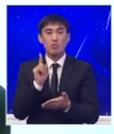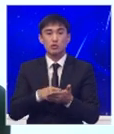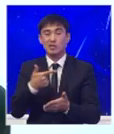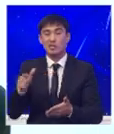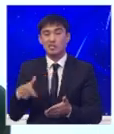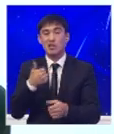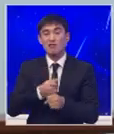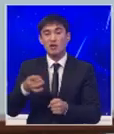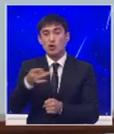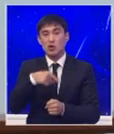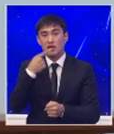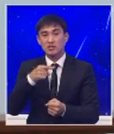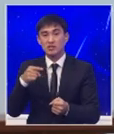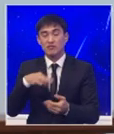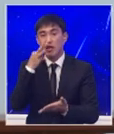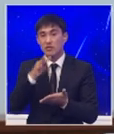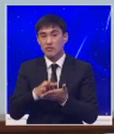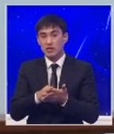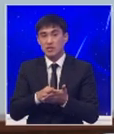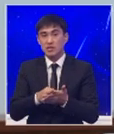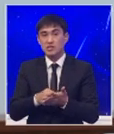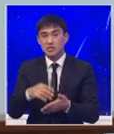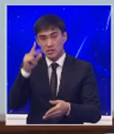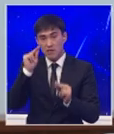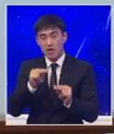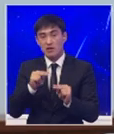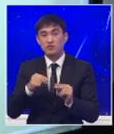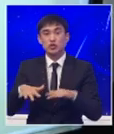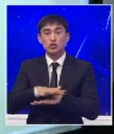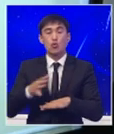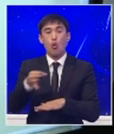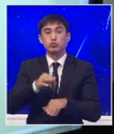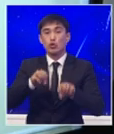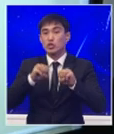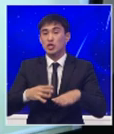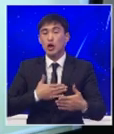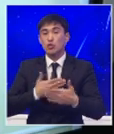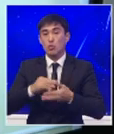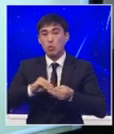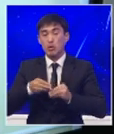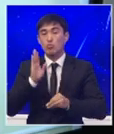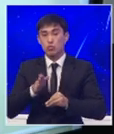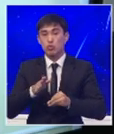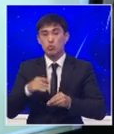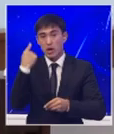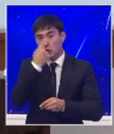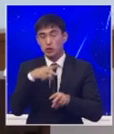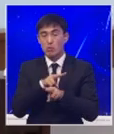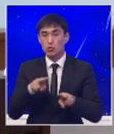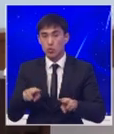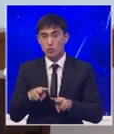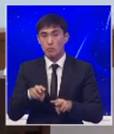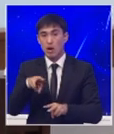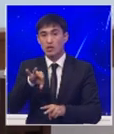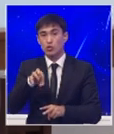глава региона дал исчерпывающие ответы, заверив жителей области, что решение актуальных проблем будет находиться под его личным контролем.